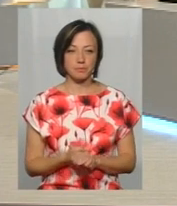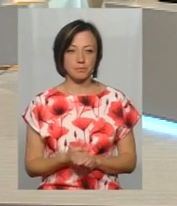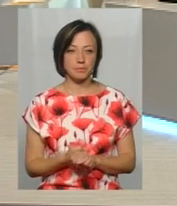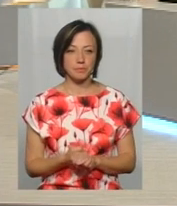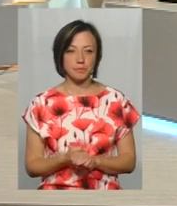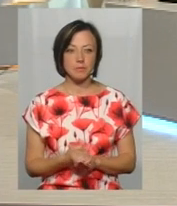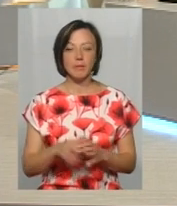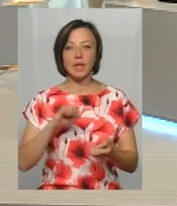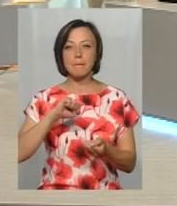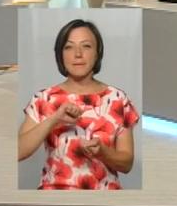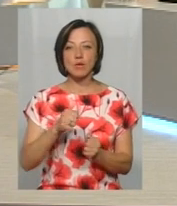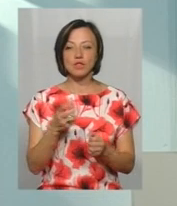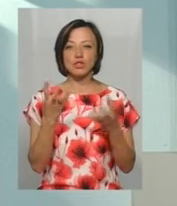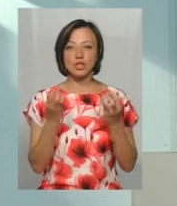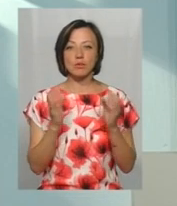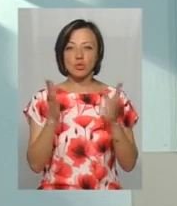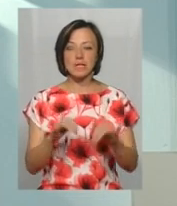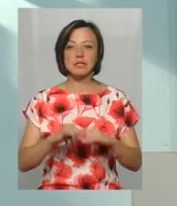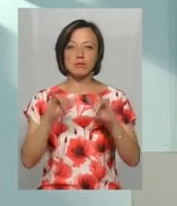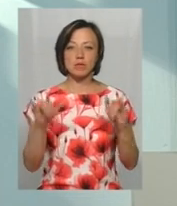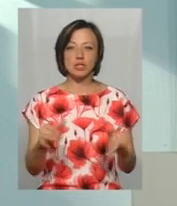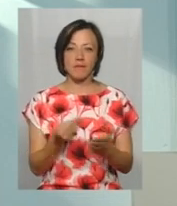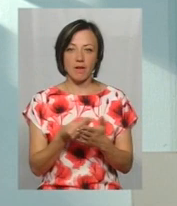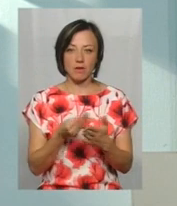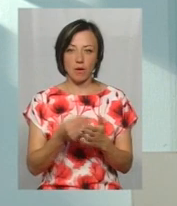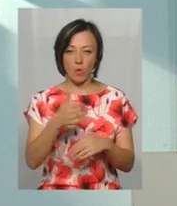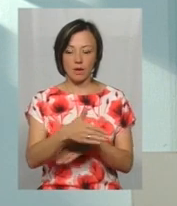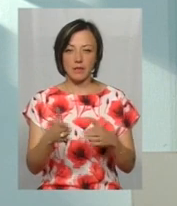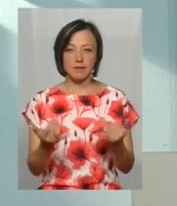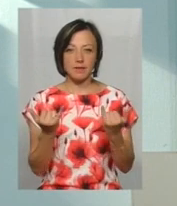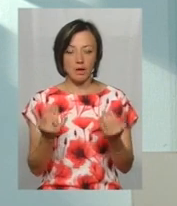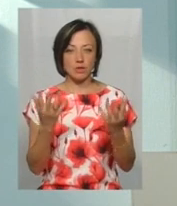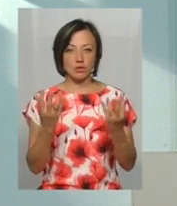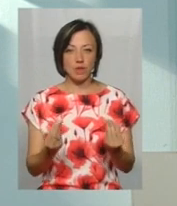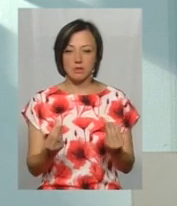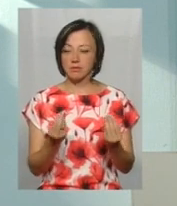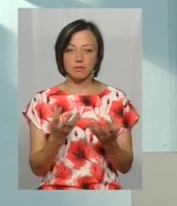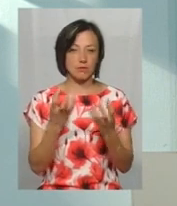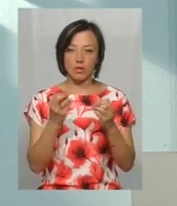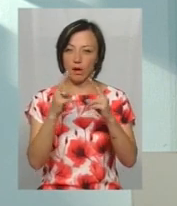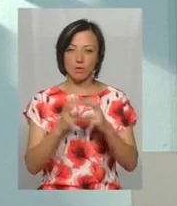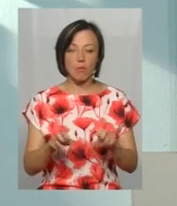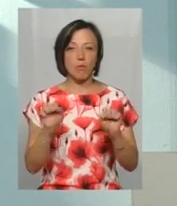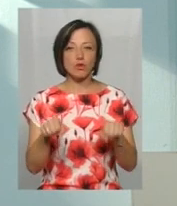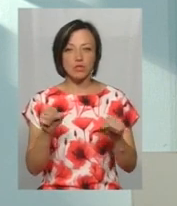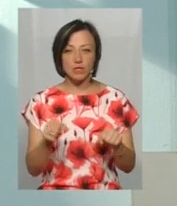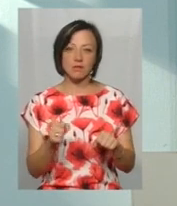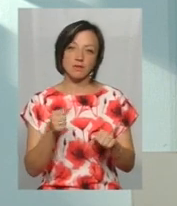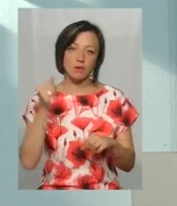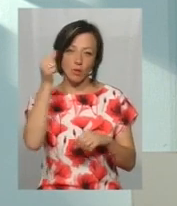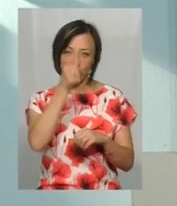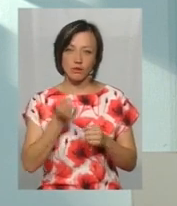це ще буде збільшення вартості контейнеру. На даний час ми його не розглядали. Можливо, років